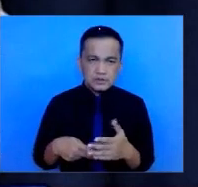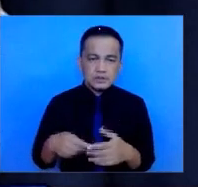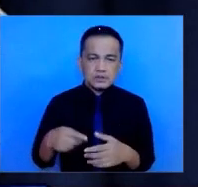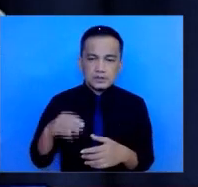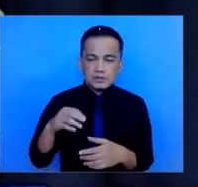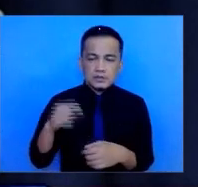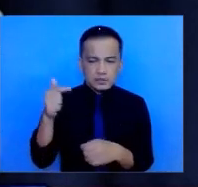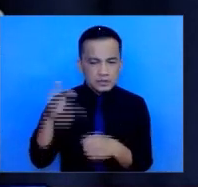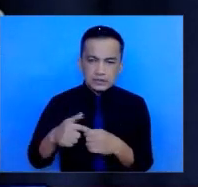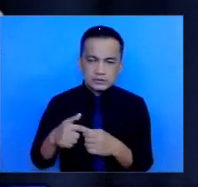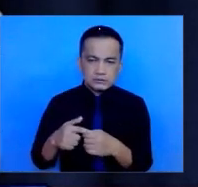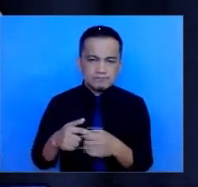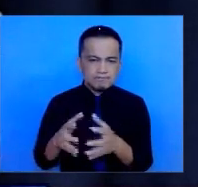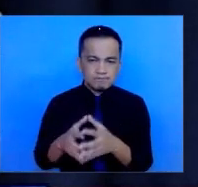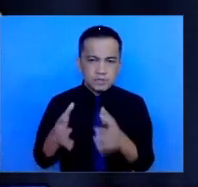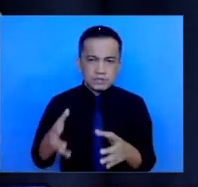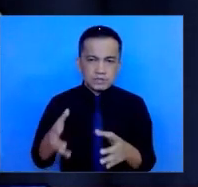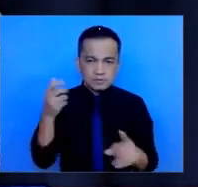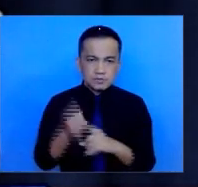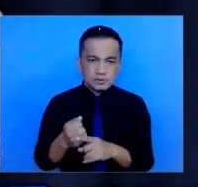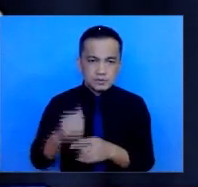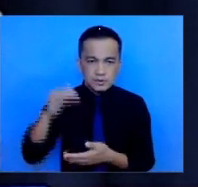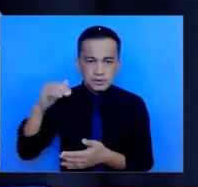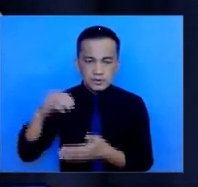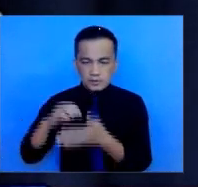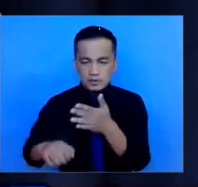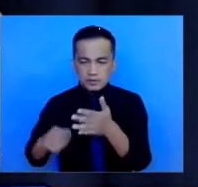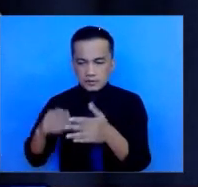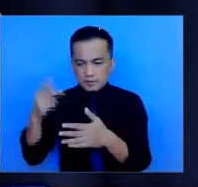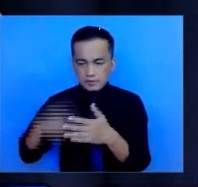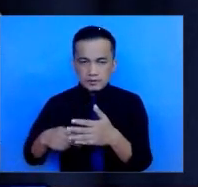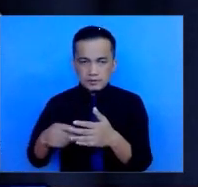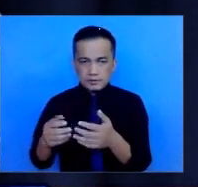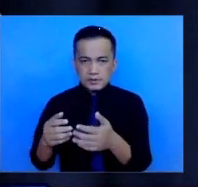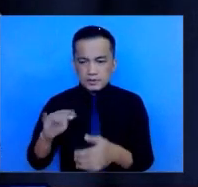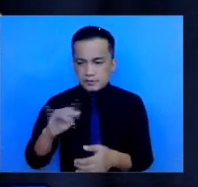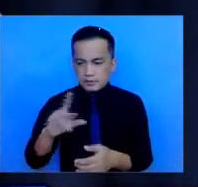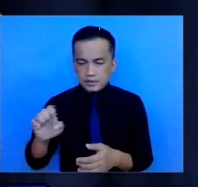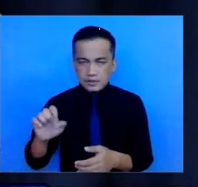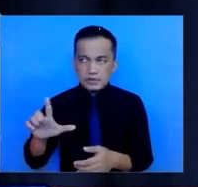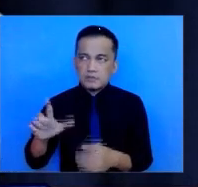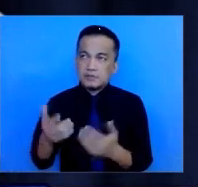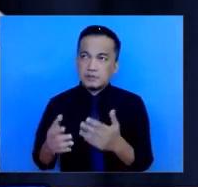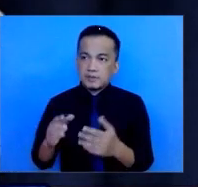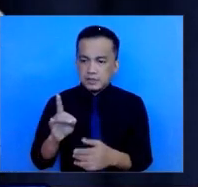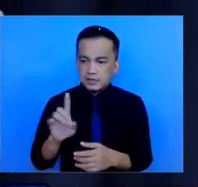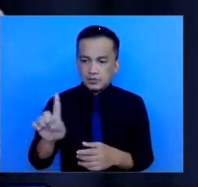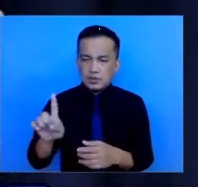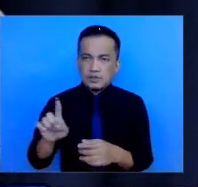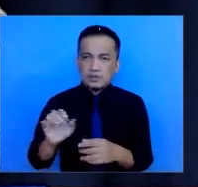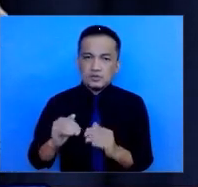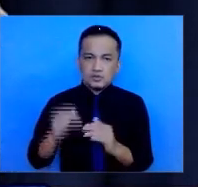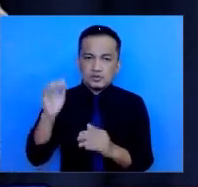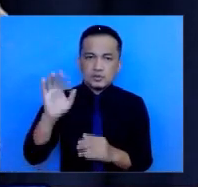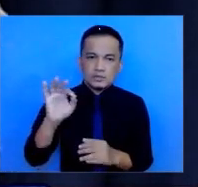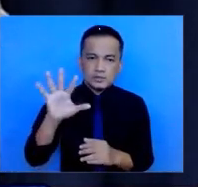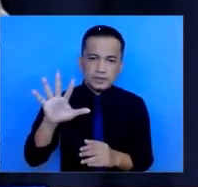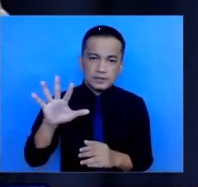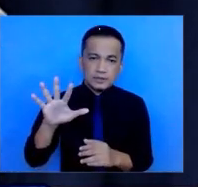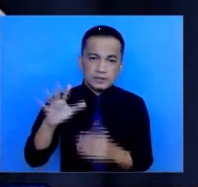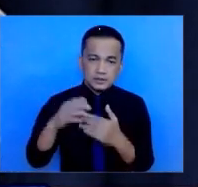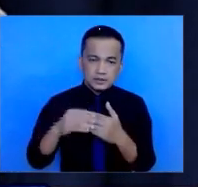tremendously. It could bring back the price of fuel per barrel maybe from 81 to possibly 90 to 95 dollars per